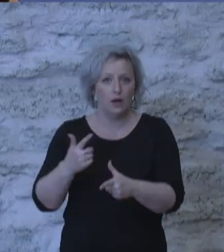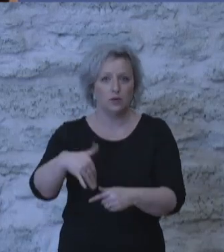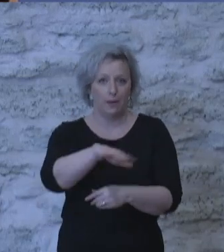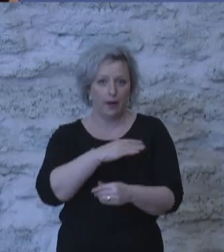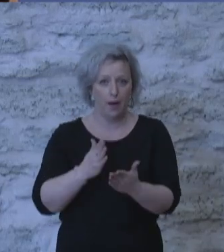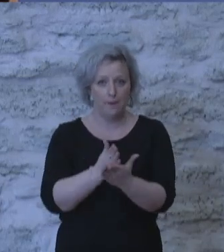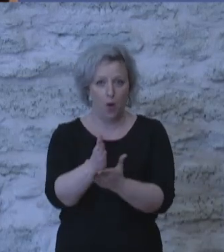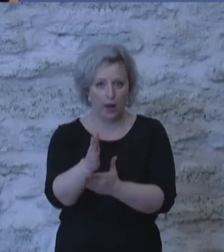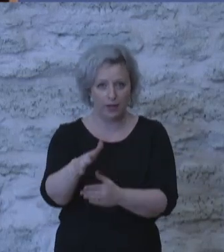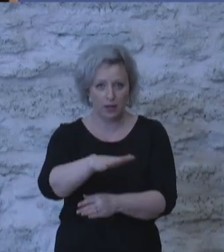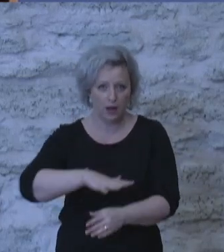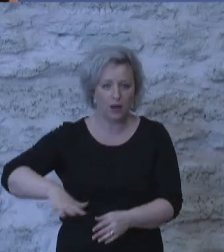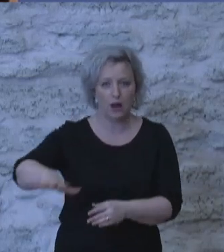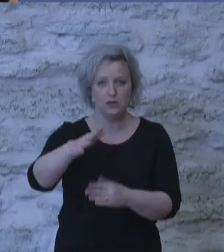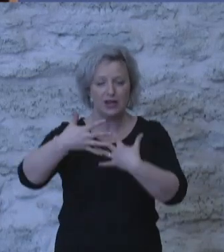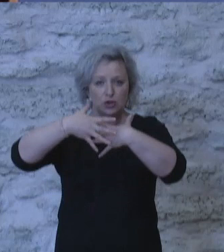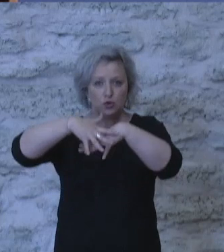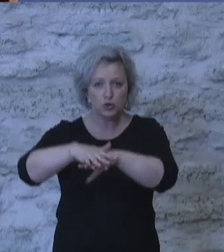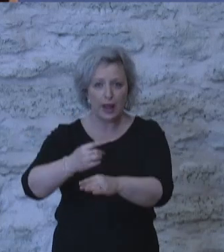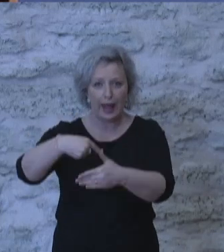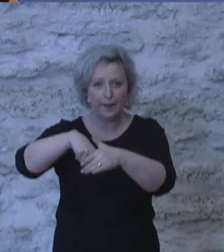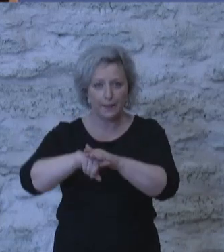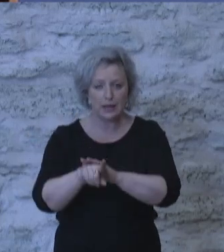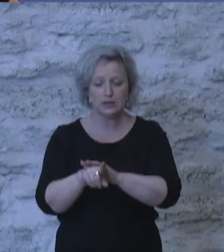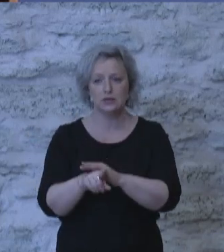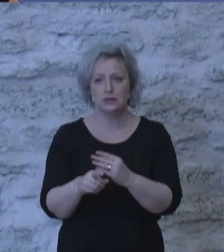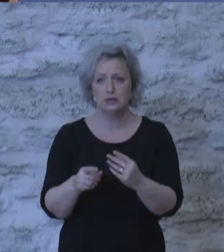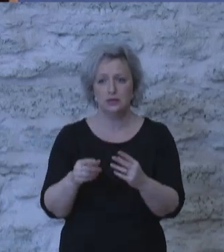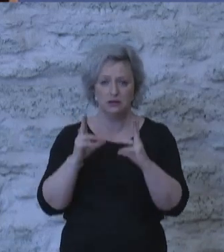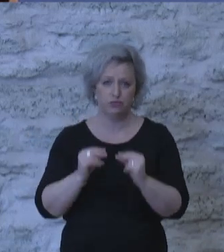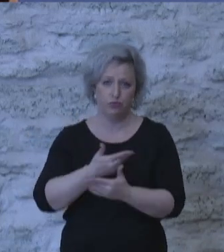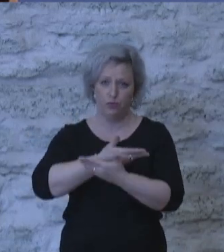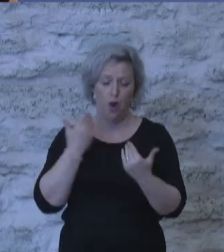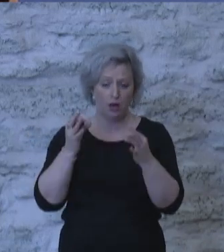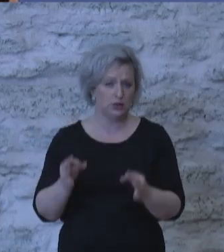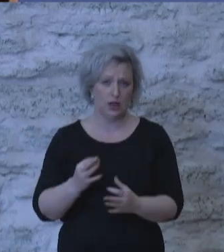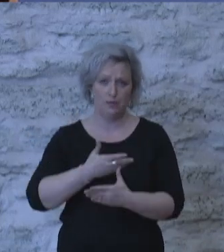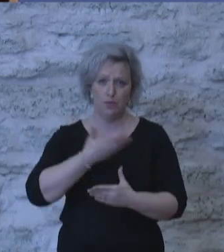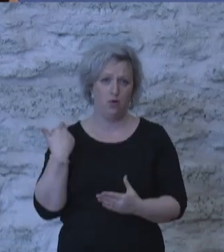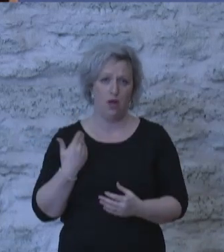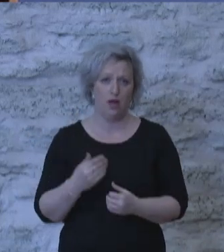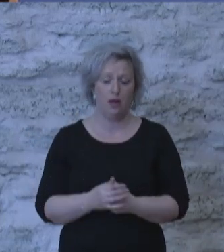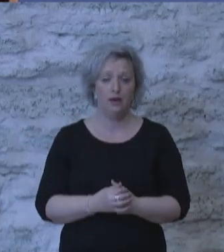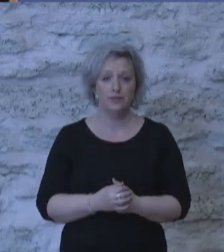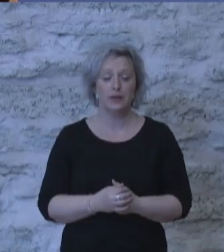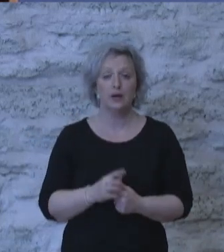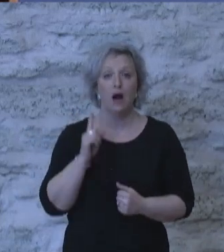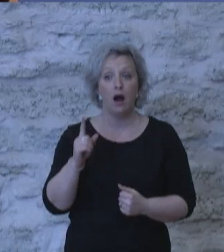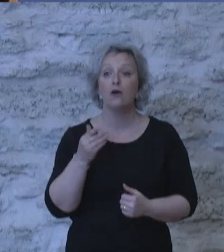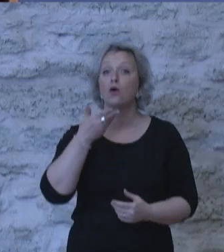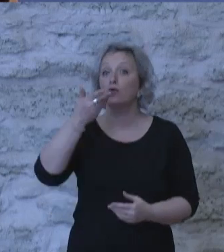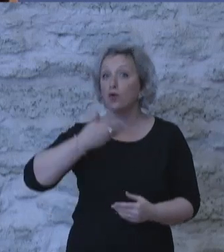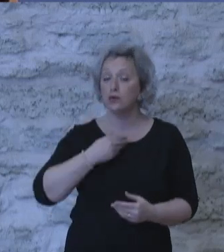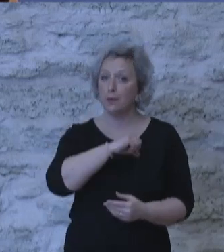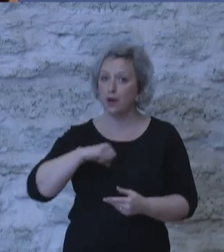maastikul, meie poliitilise süsteemi juures lihtsalt ei pea paika. Lihtsalt ei pea paika. Aga kui te küsite